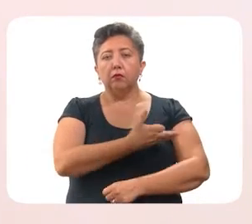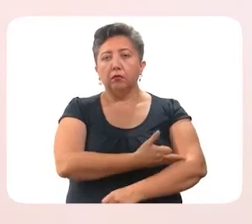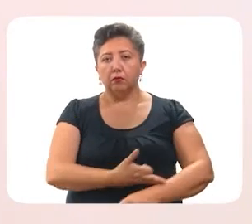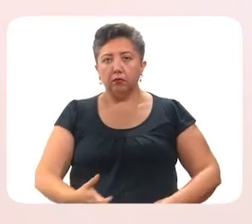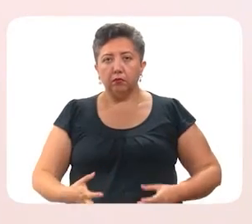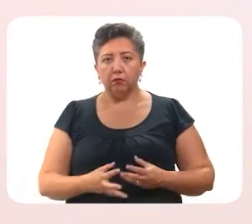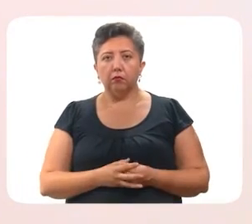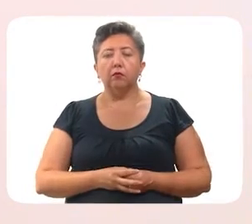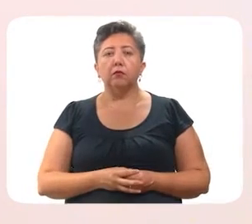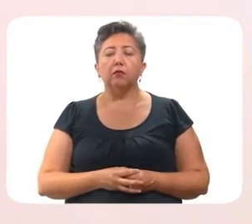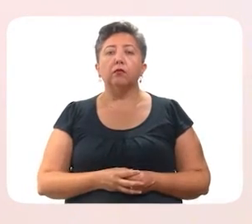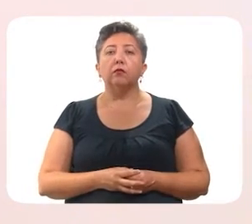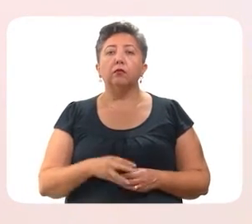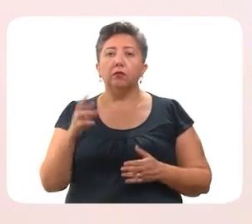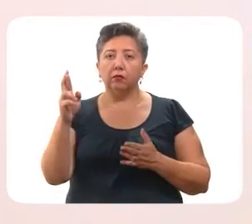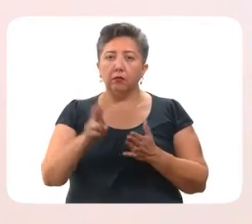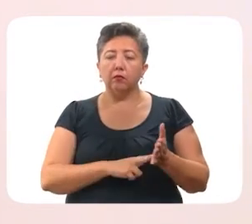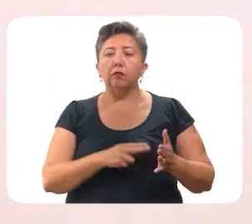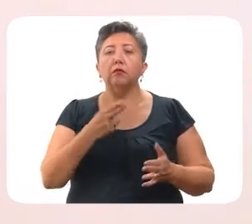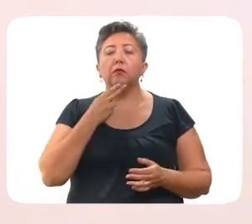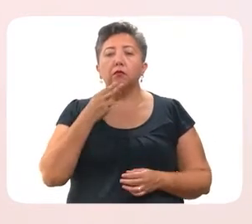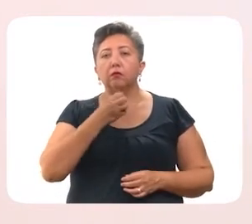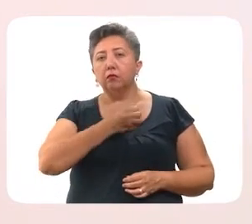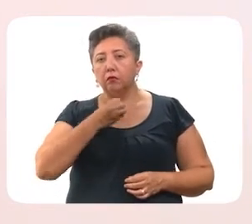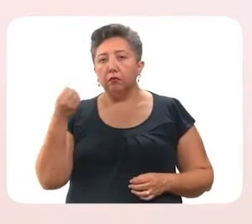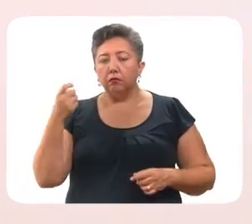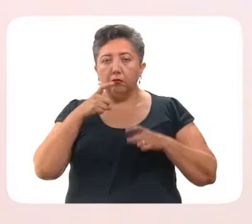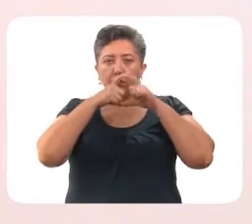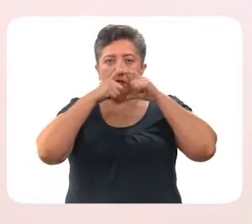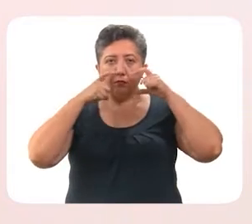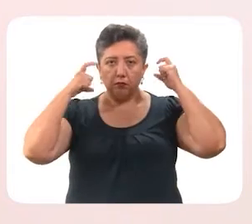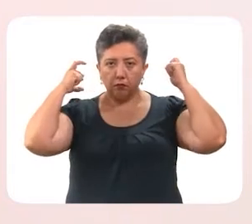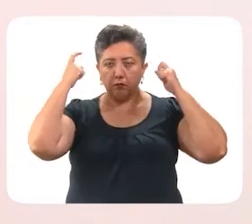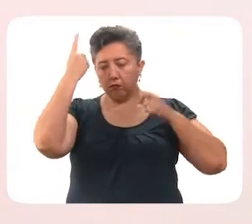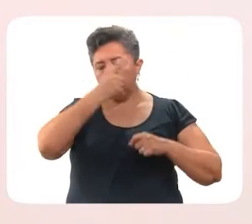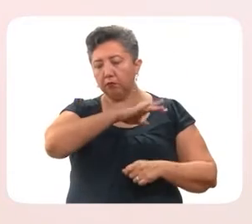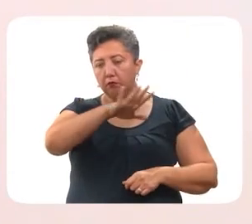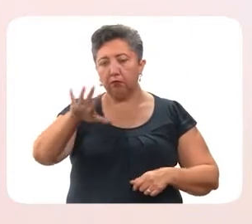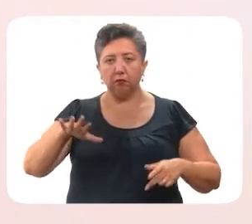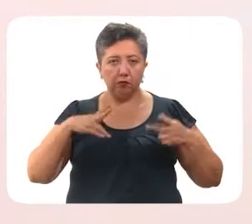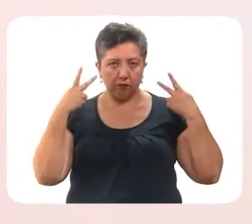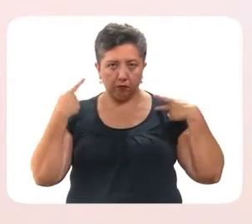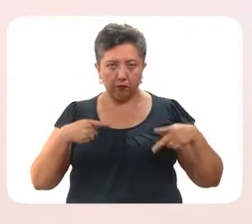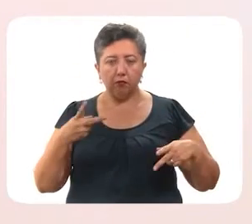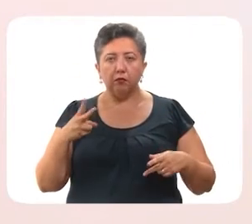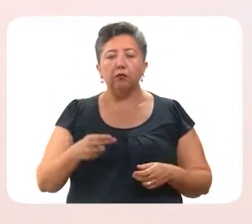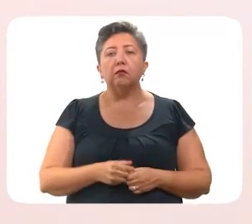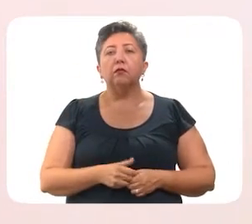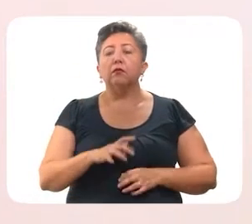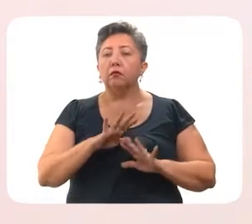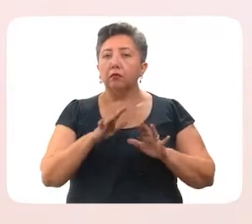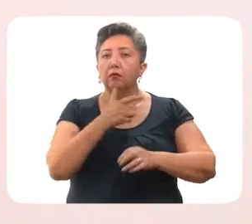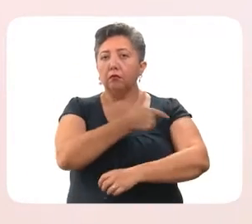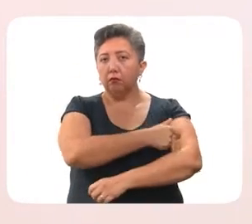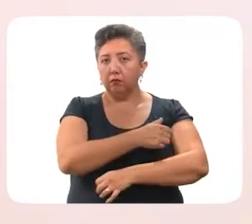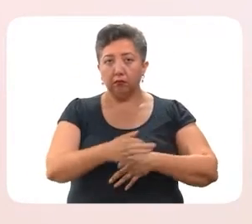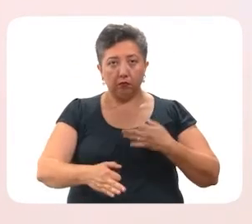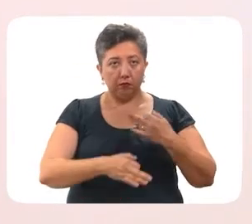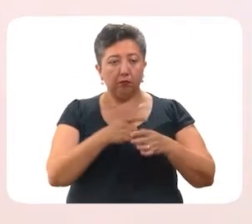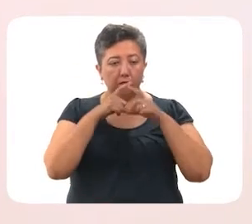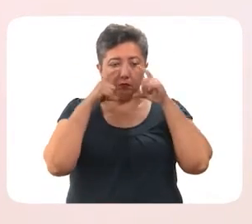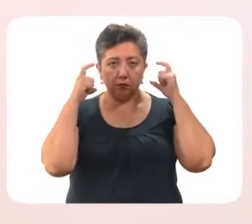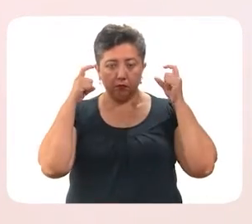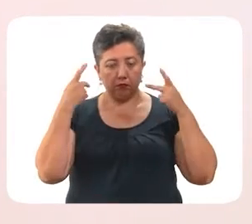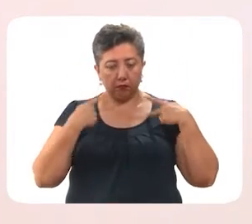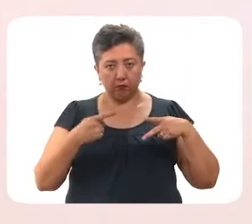95%, kanantik, mag, tutan, le omikrono. Helbishto, kujaralo, teluje, katal, kuchilo, meyaje, barra, chukilale, jaitul, mag, yan, hospitalo,